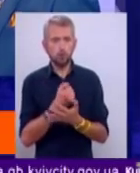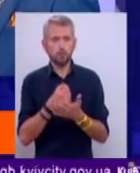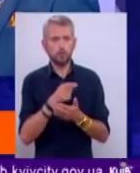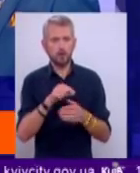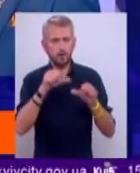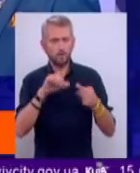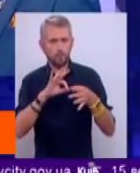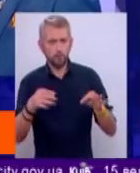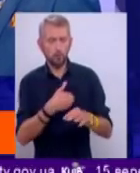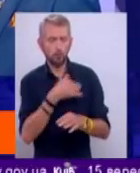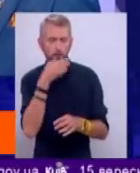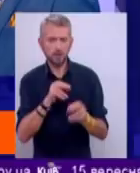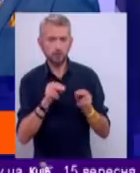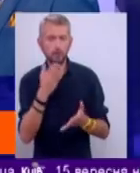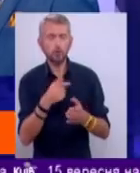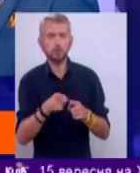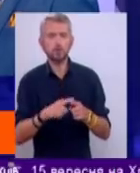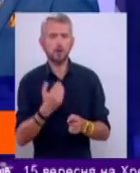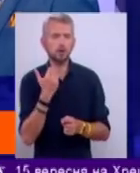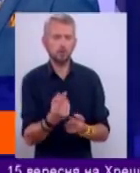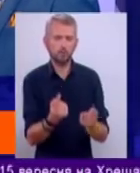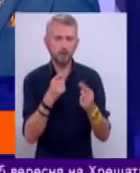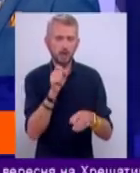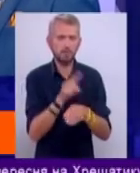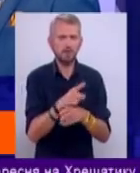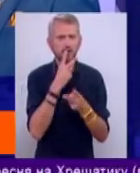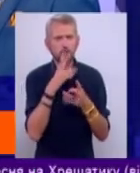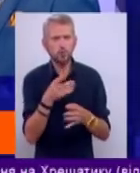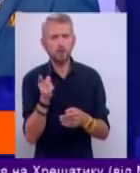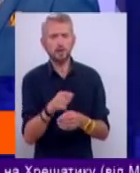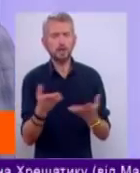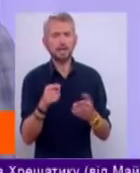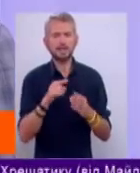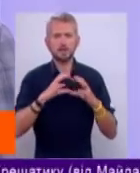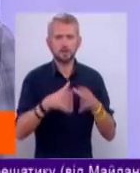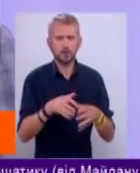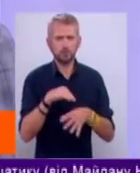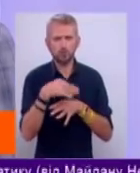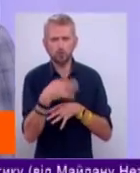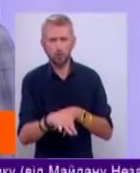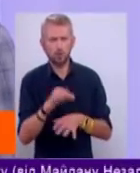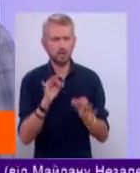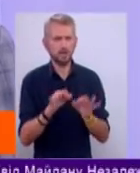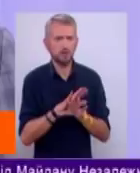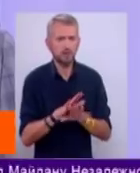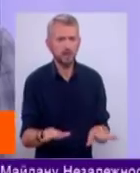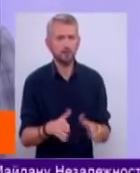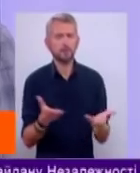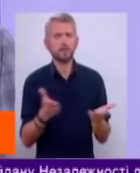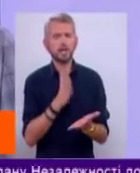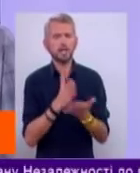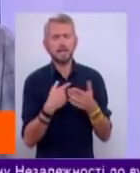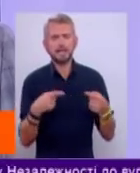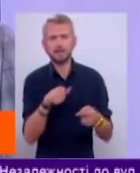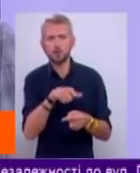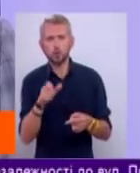хочу сказати вчителям, що, можливо, це їхня велика місія, от, незважаючи на те, який цей світ, скажімо так, жорстокий, несправедливий, які є різні